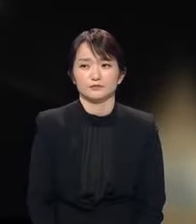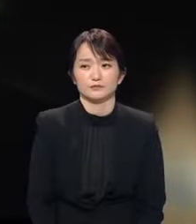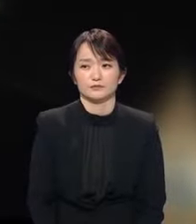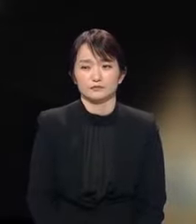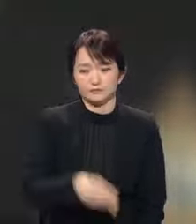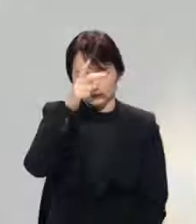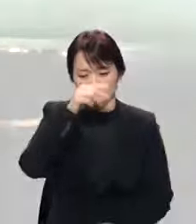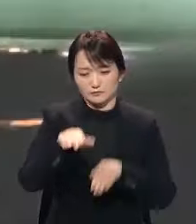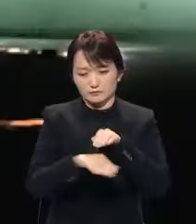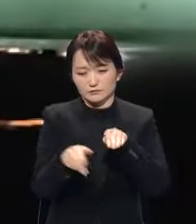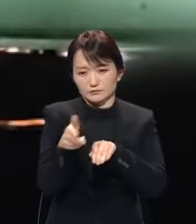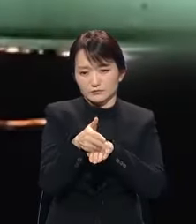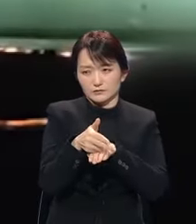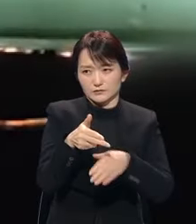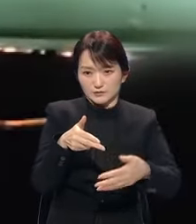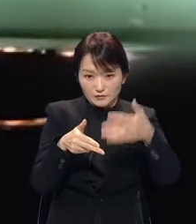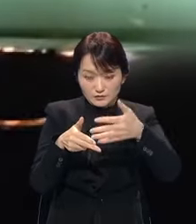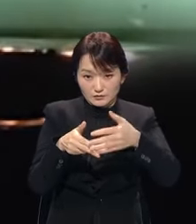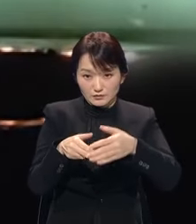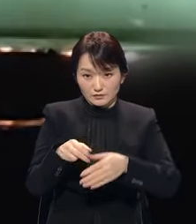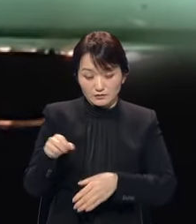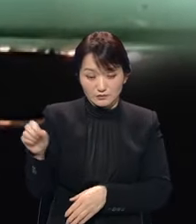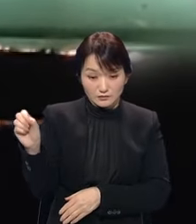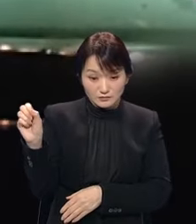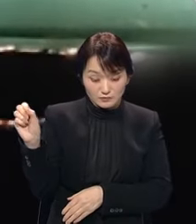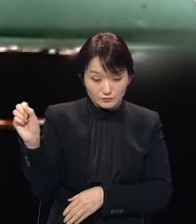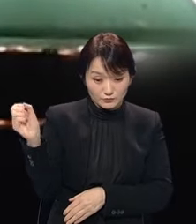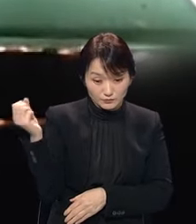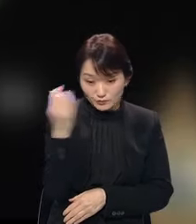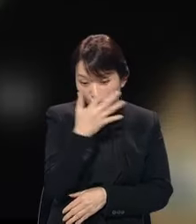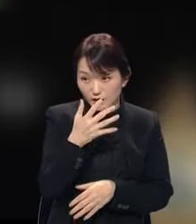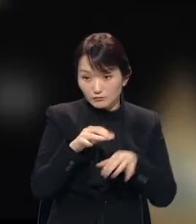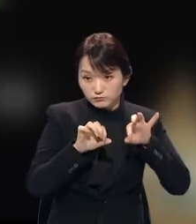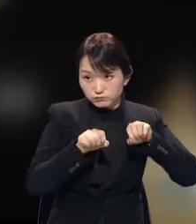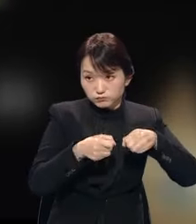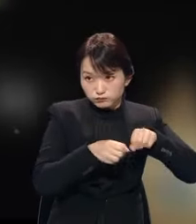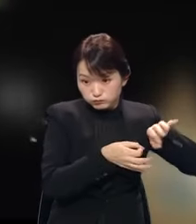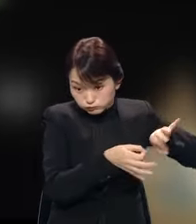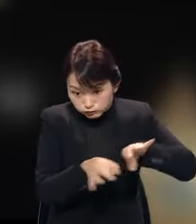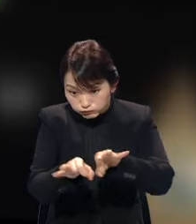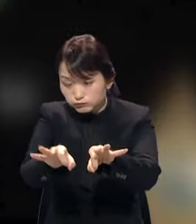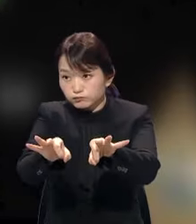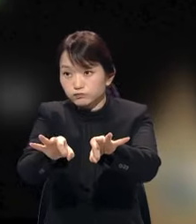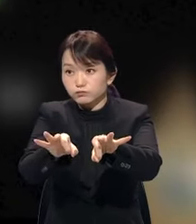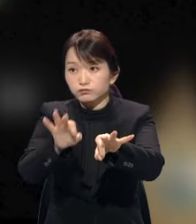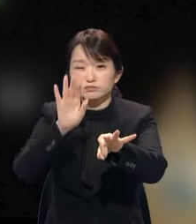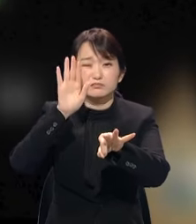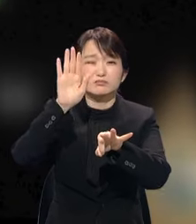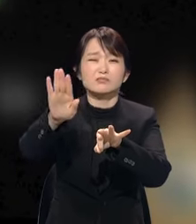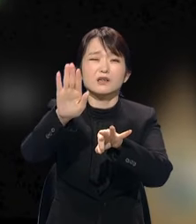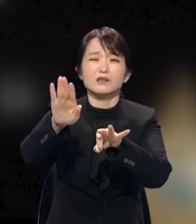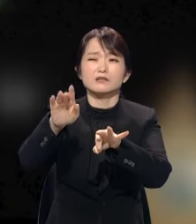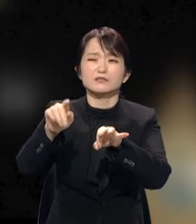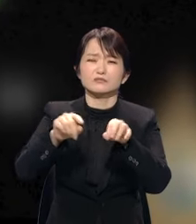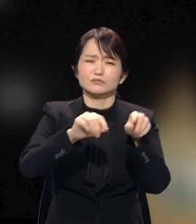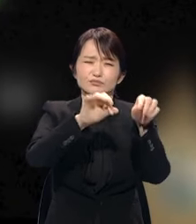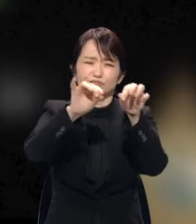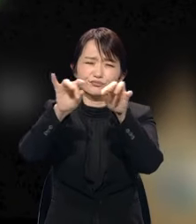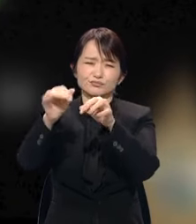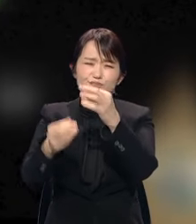경찰차 블랙박스입니다. 쏜살같이 질주하는 오토바이 한 대가 보입니다. 그리고 몇 초 지나지 않아서 저 멀리서 먼지와 큰